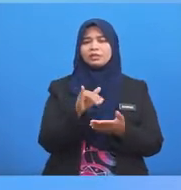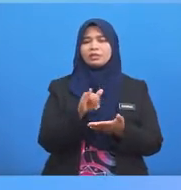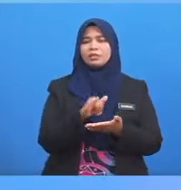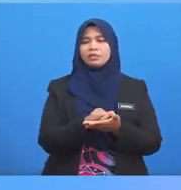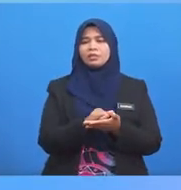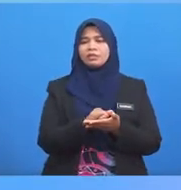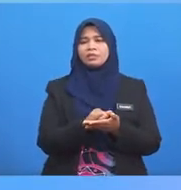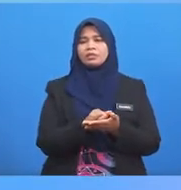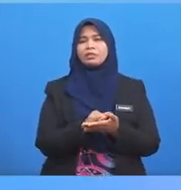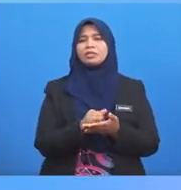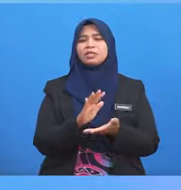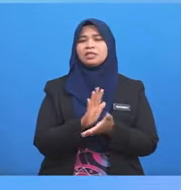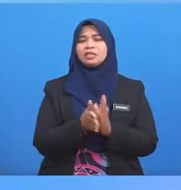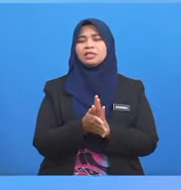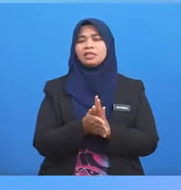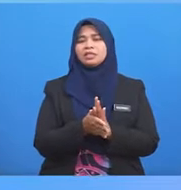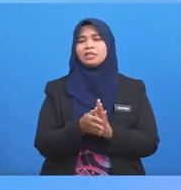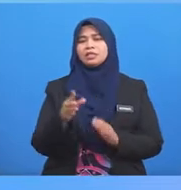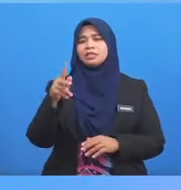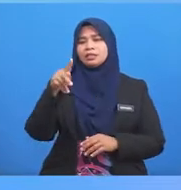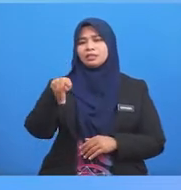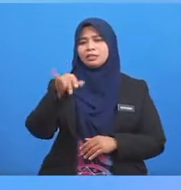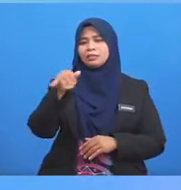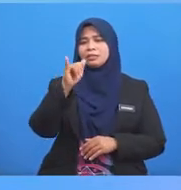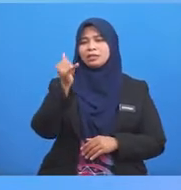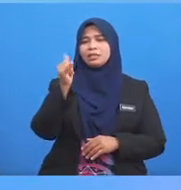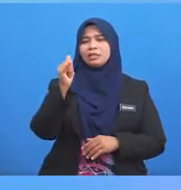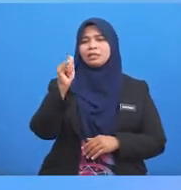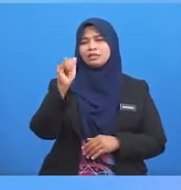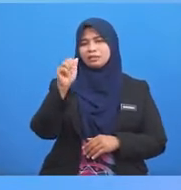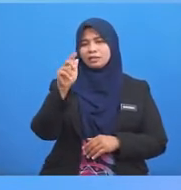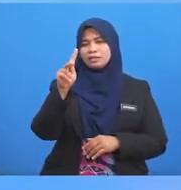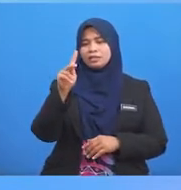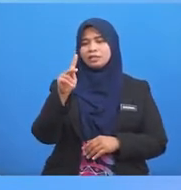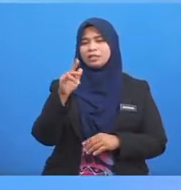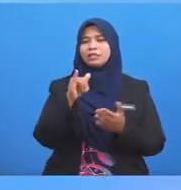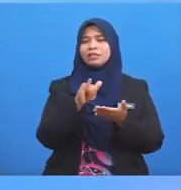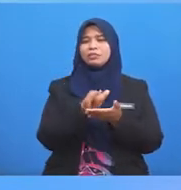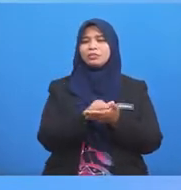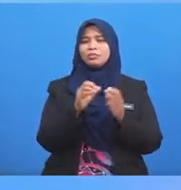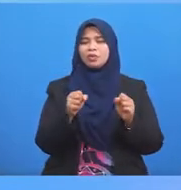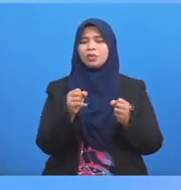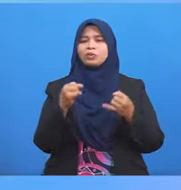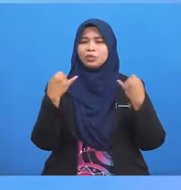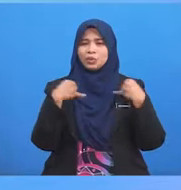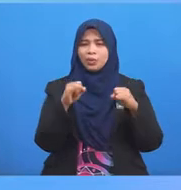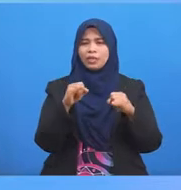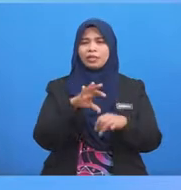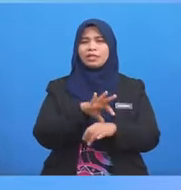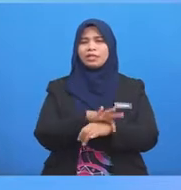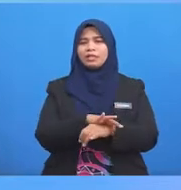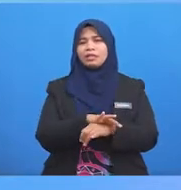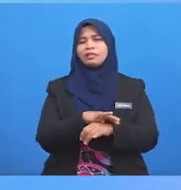ditetapkan, institusi pajak gadai Islam tersebut boleh menjual gelang tangan Fatimah ini